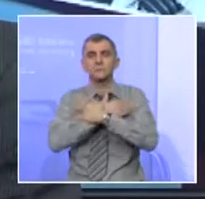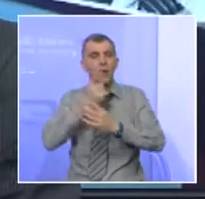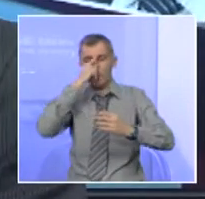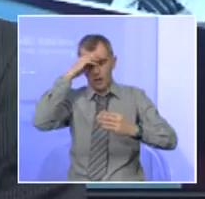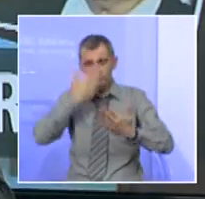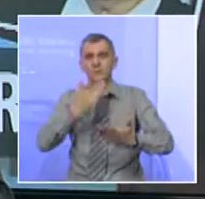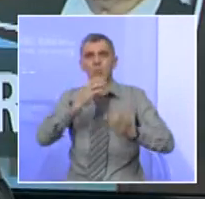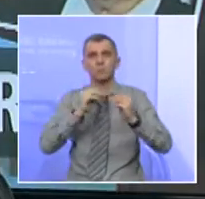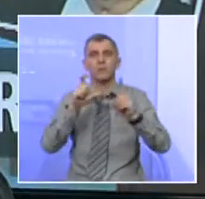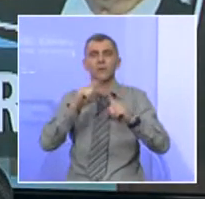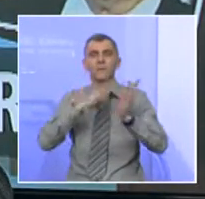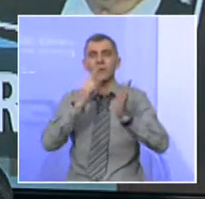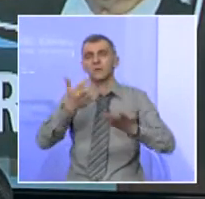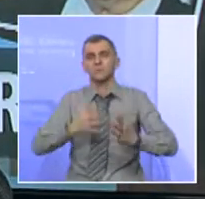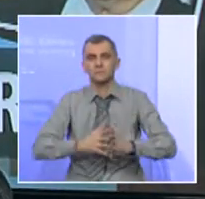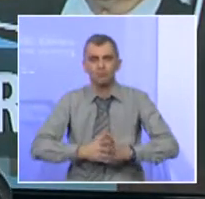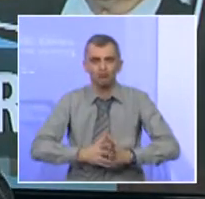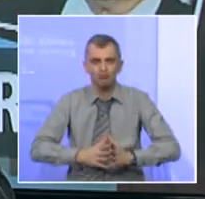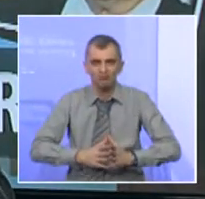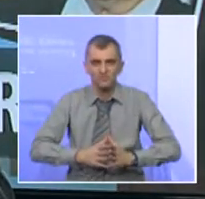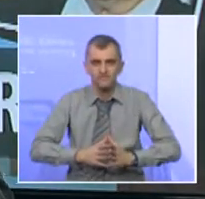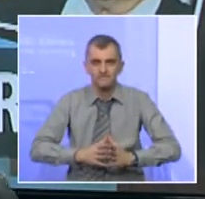Budimira. Ovako.